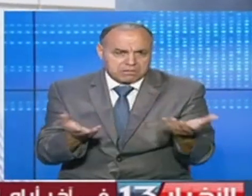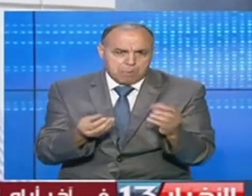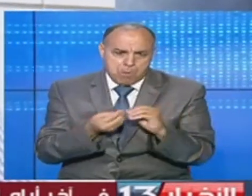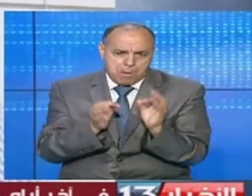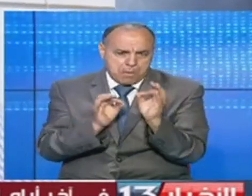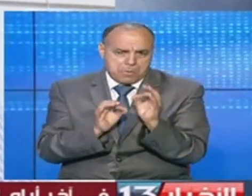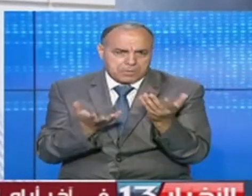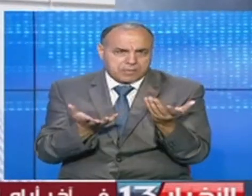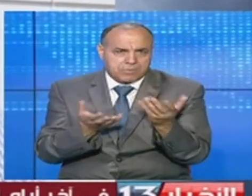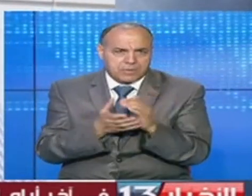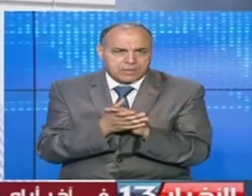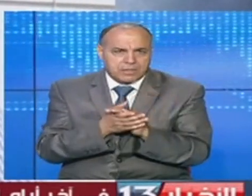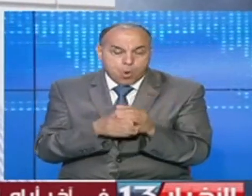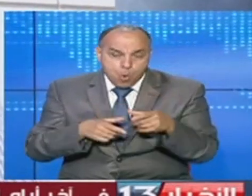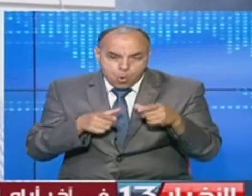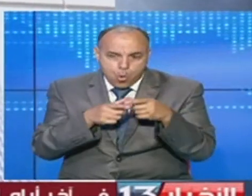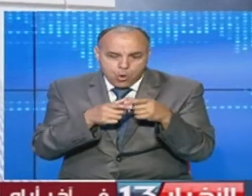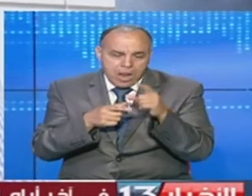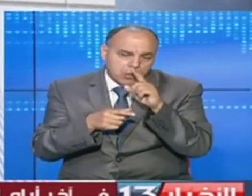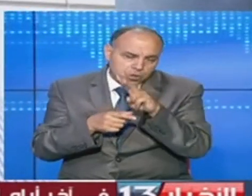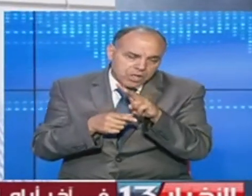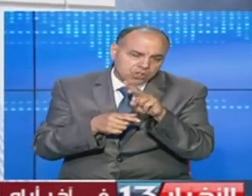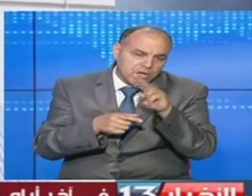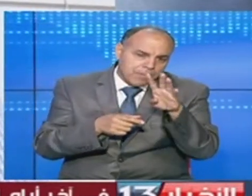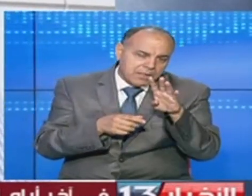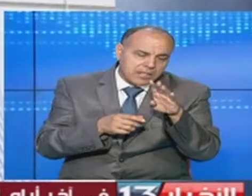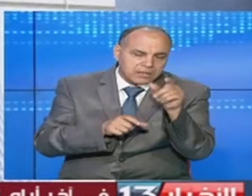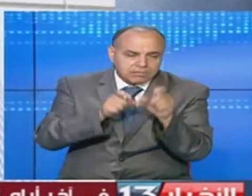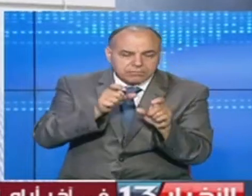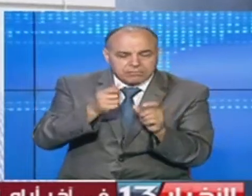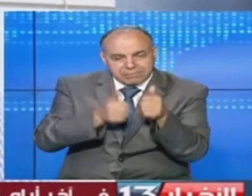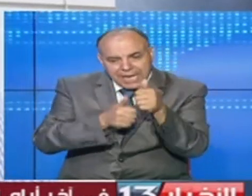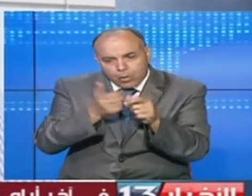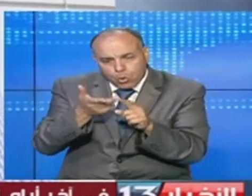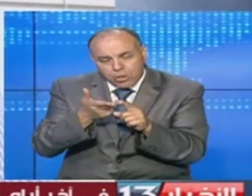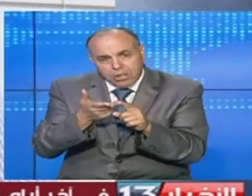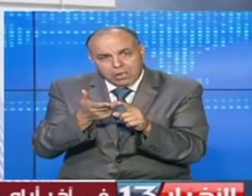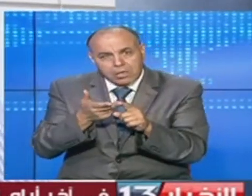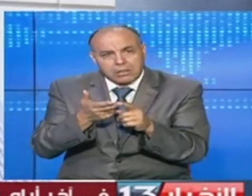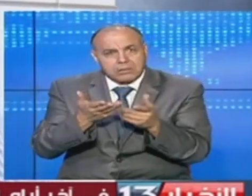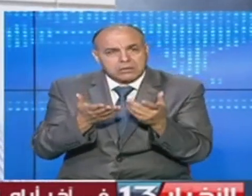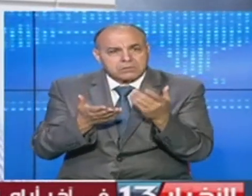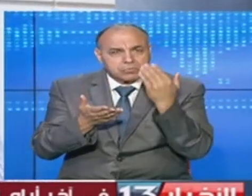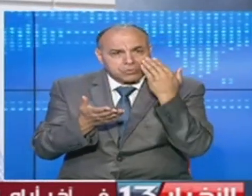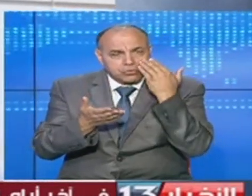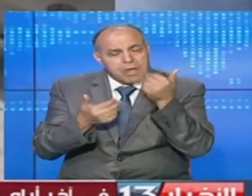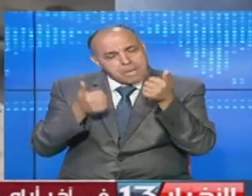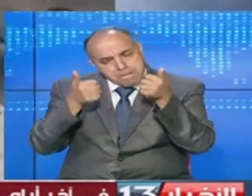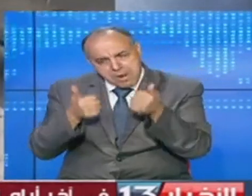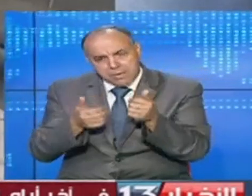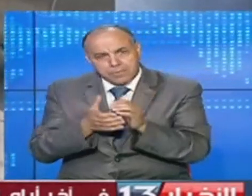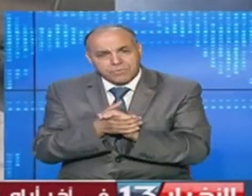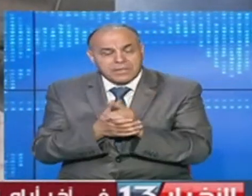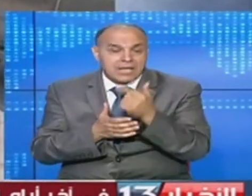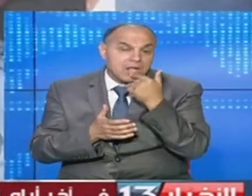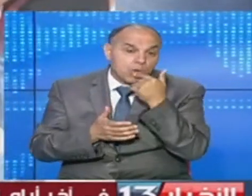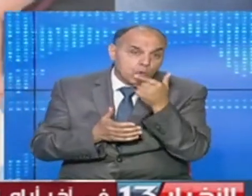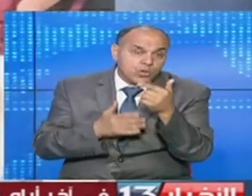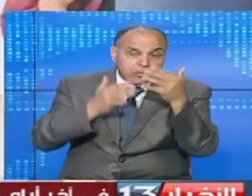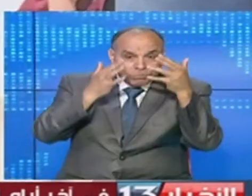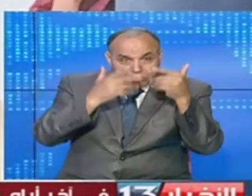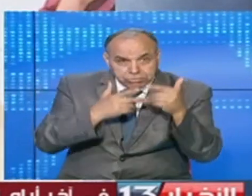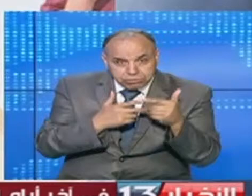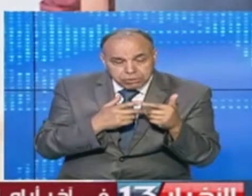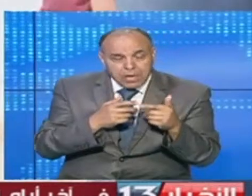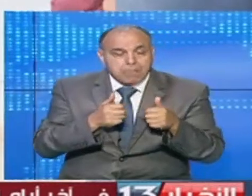انا الفريق في اربعطاشر وقعت من اه ويذكر ان نتائج